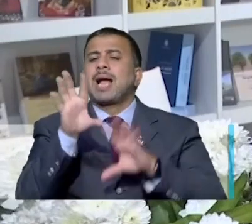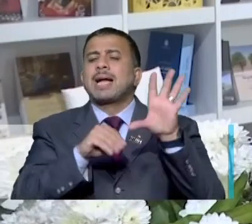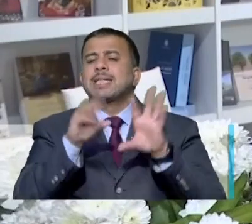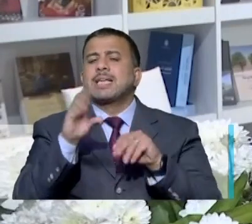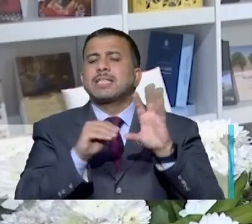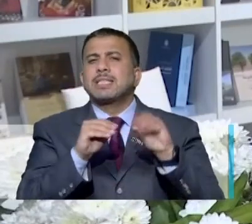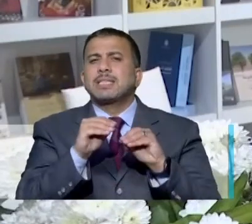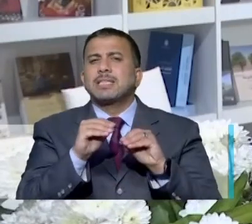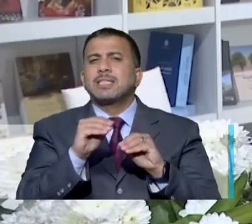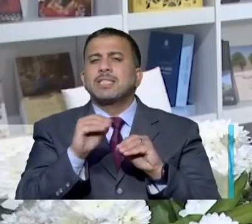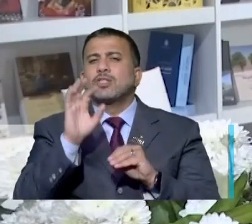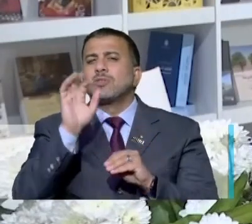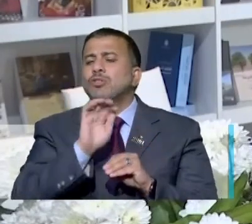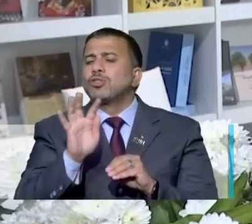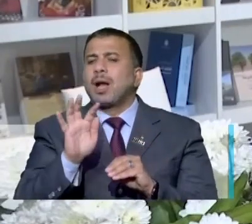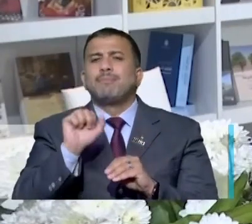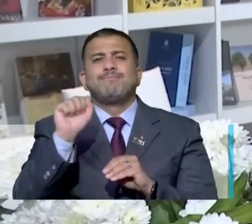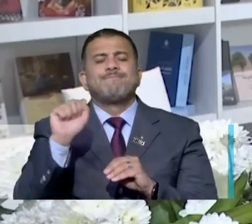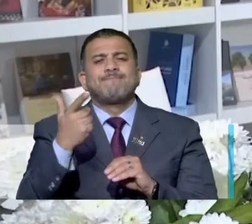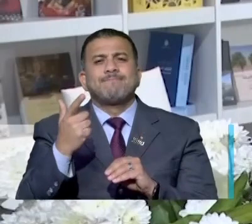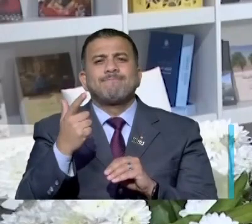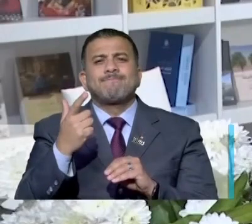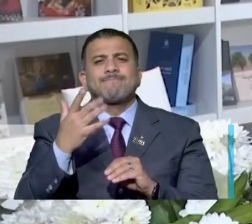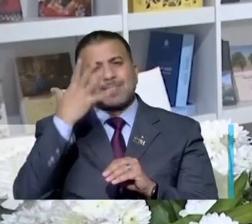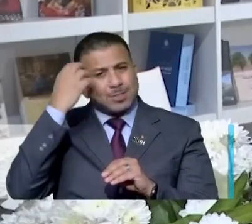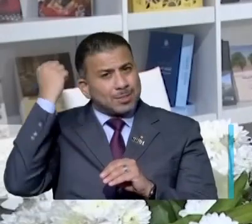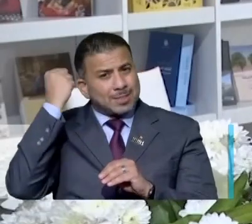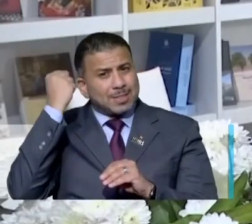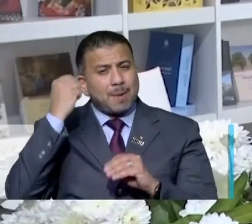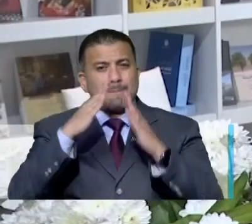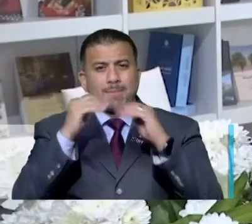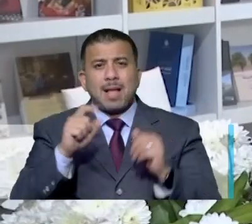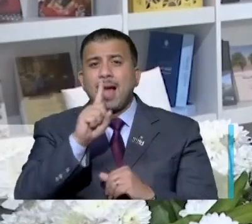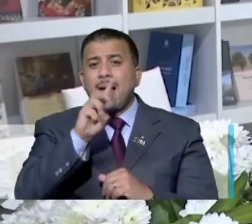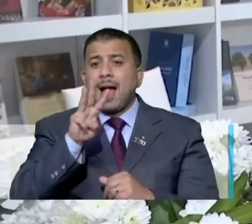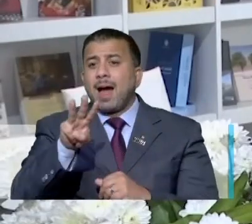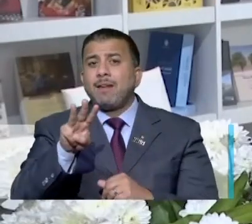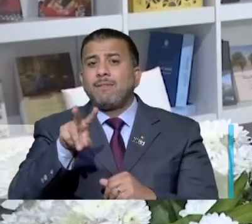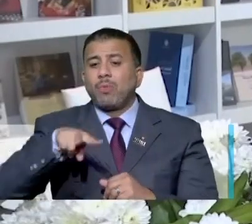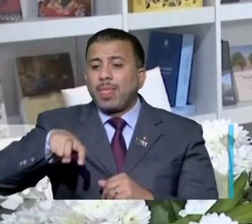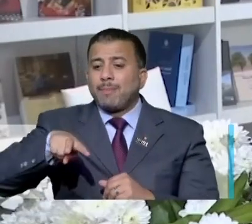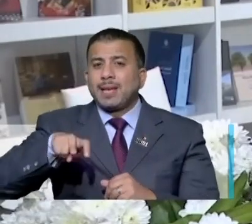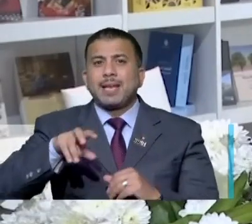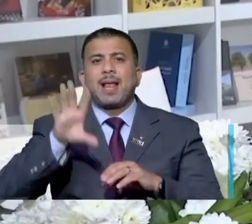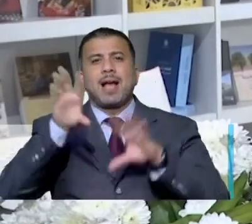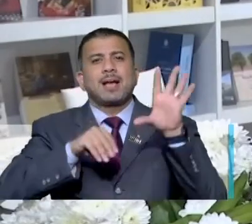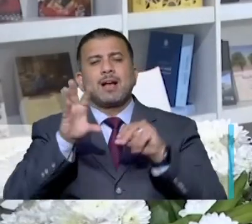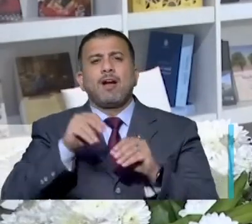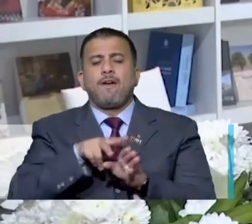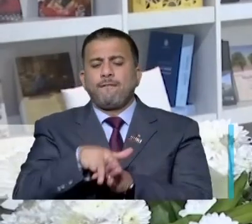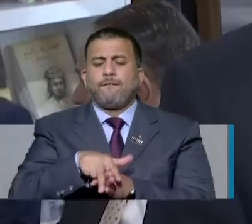الشعبي في صعيد مصر والذي يحتوي على 1080 حكاية وكتب أخرى عن